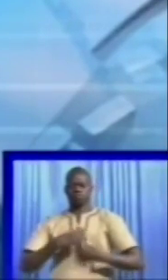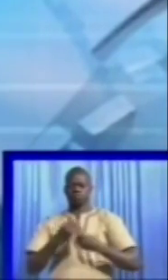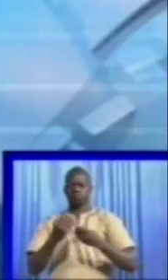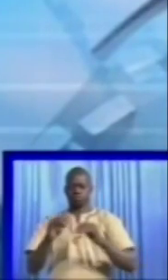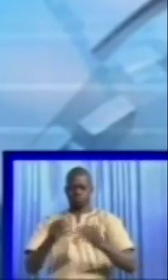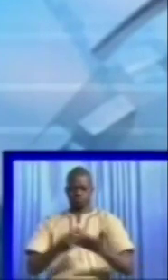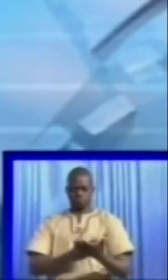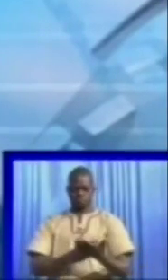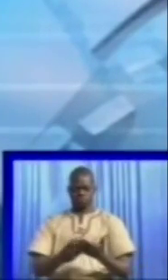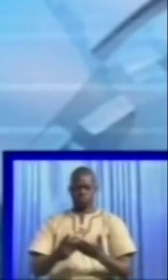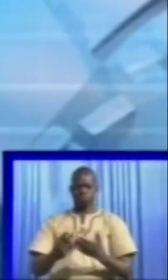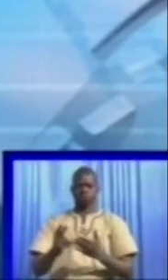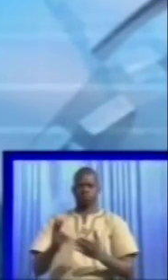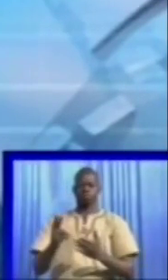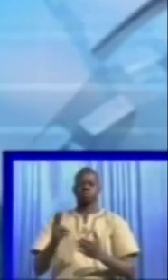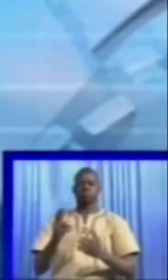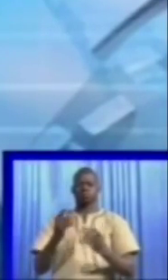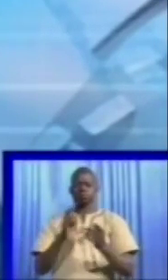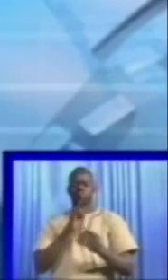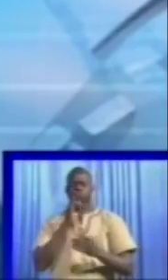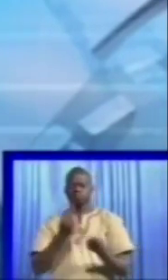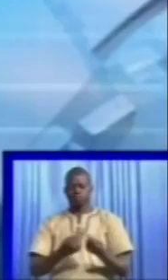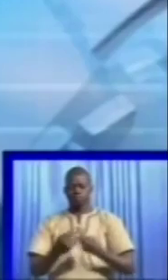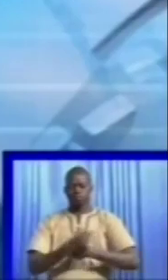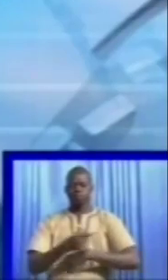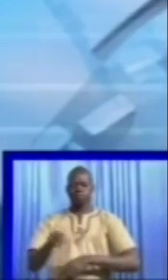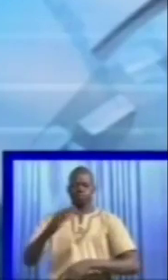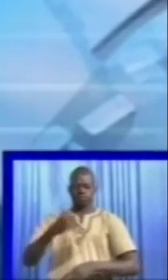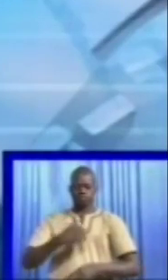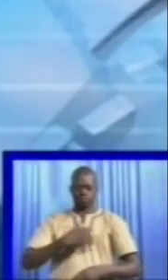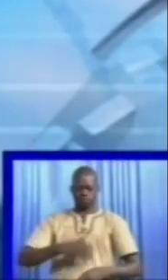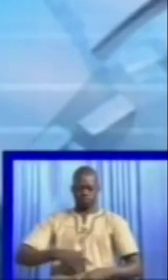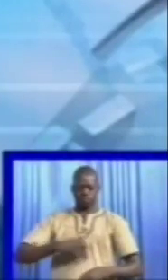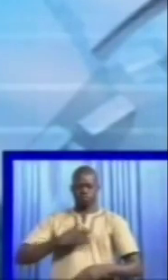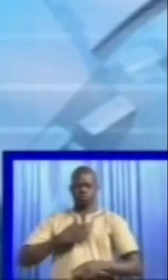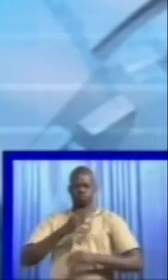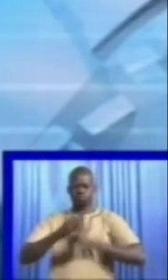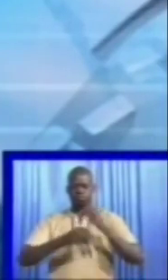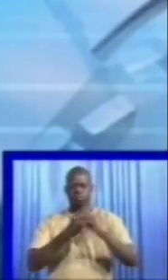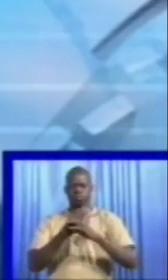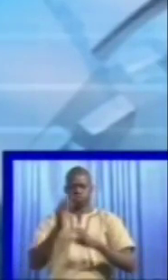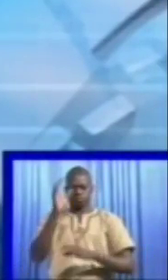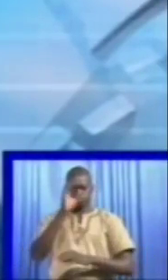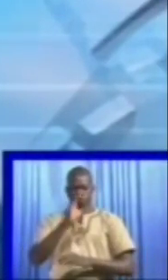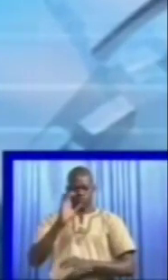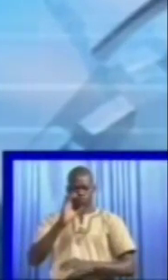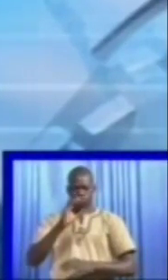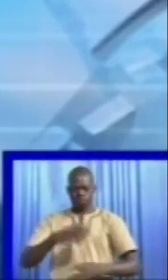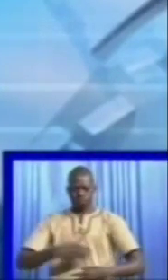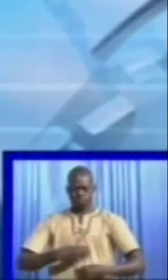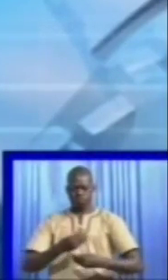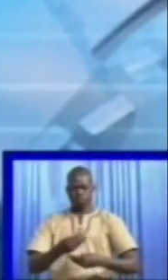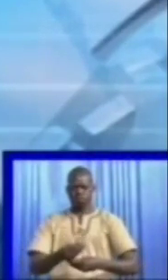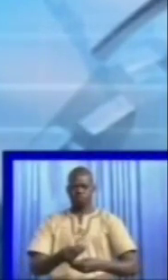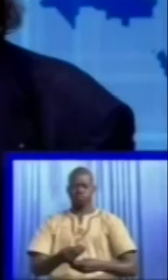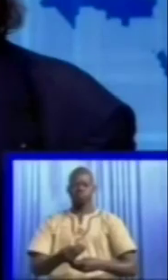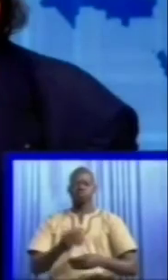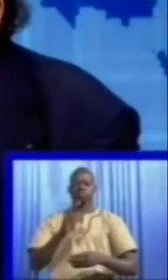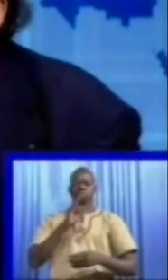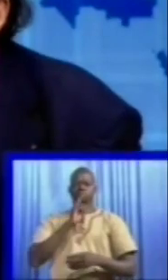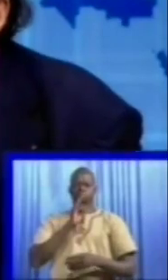l'éthique du journaliste. Est-ce qu'aujourd'hui, vous avez le sentiment que tout le monde est à la recherche de cette confiance-là du lecteur ?